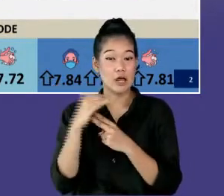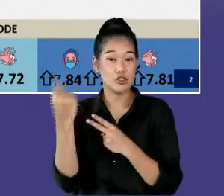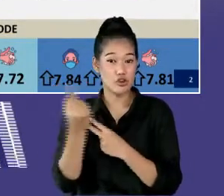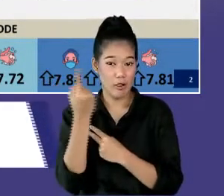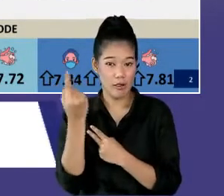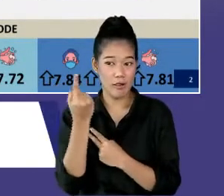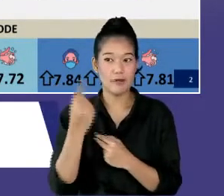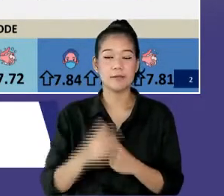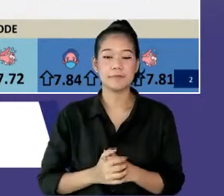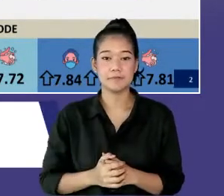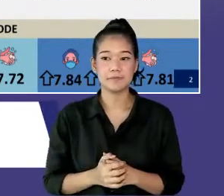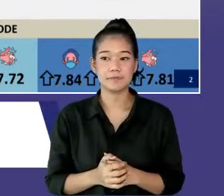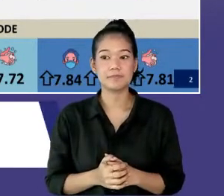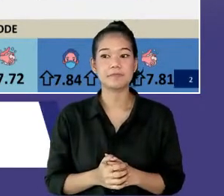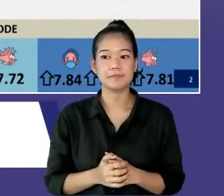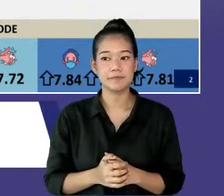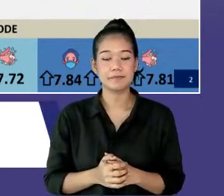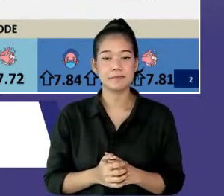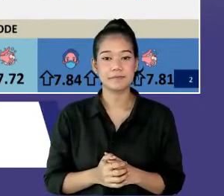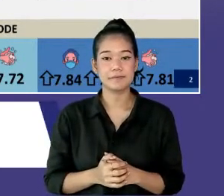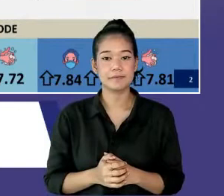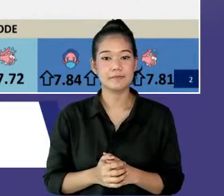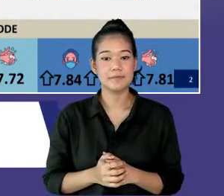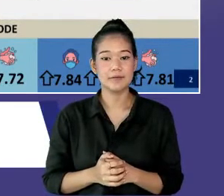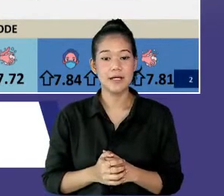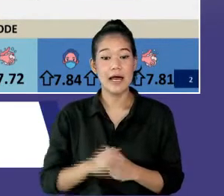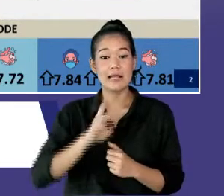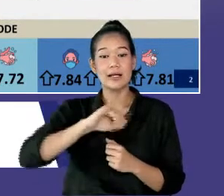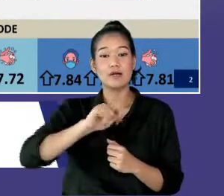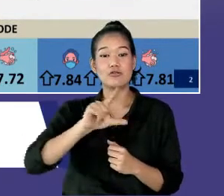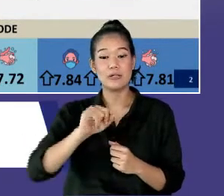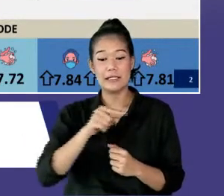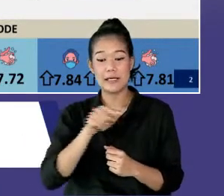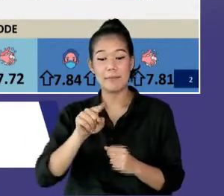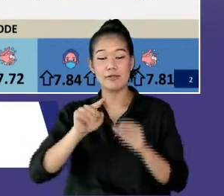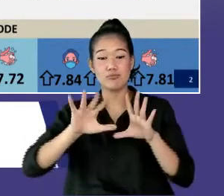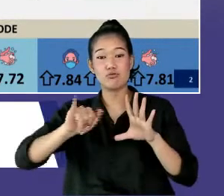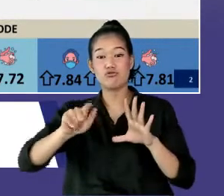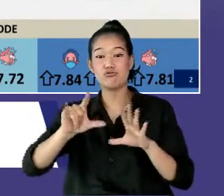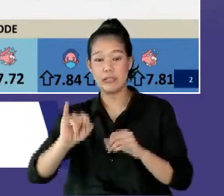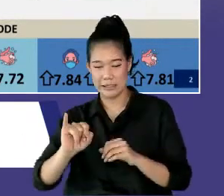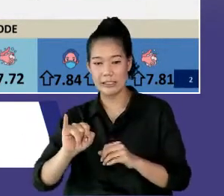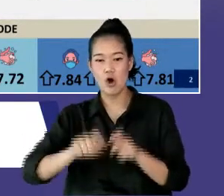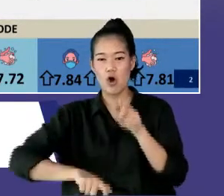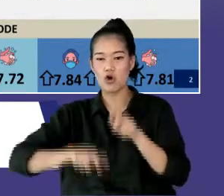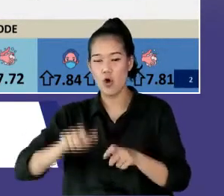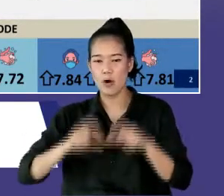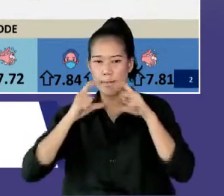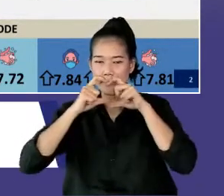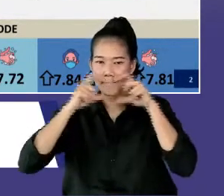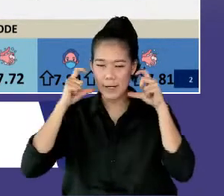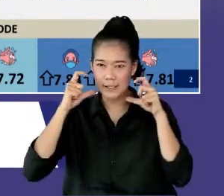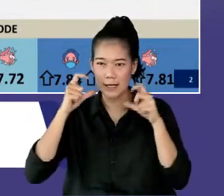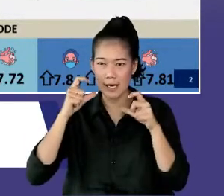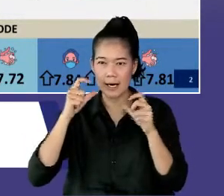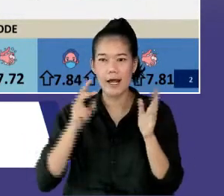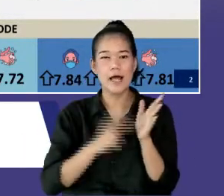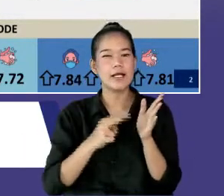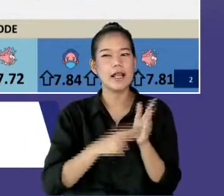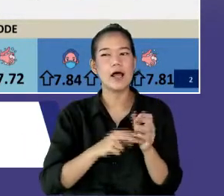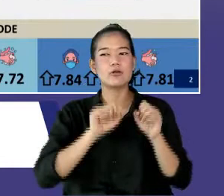nasional ya, pada periode 3 Juli sampai 10 Juli itu kepatuhan memakai masker skornya